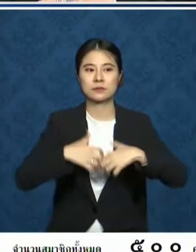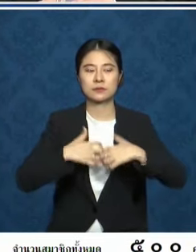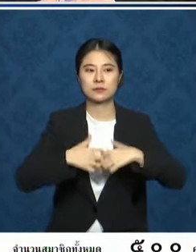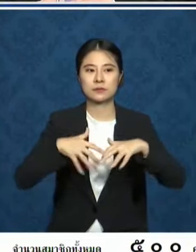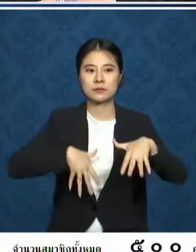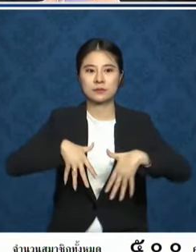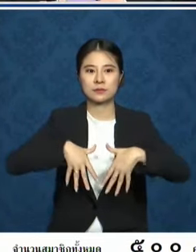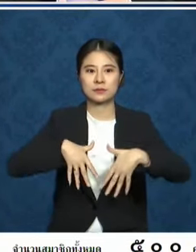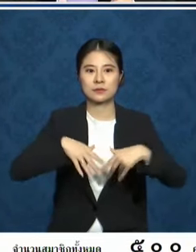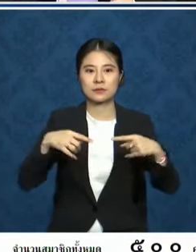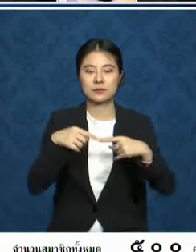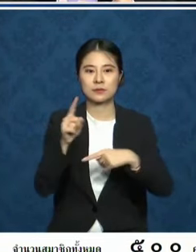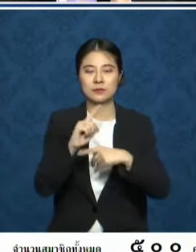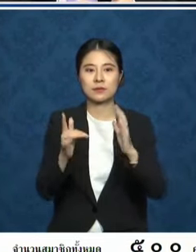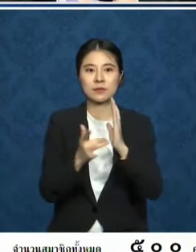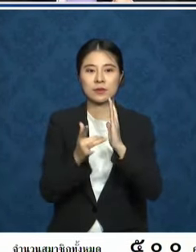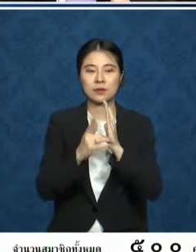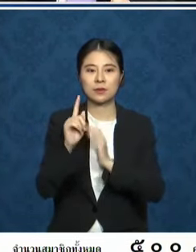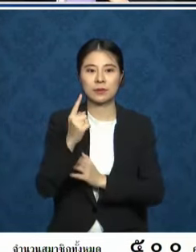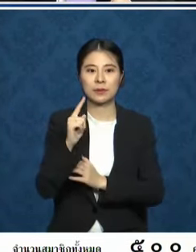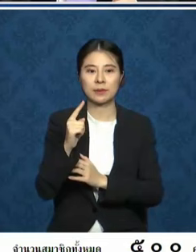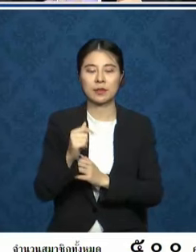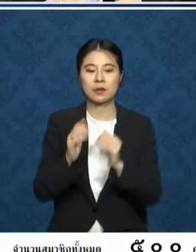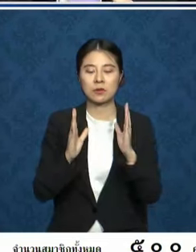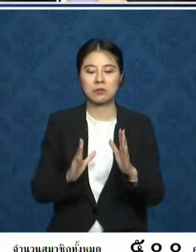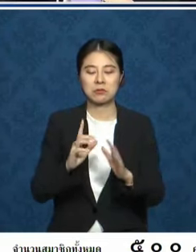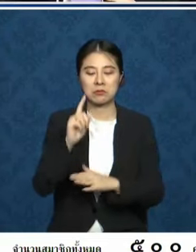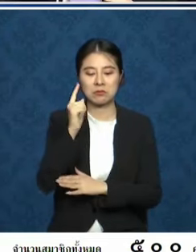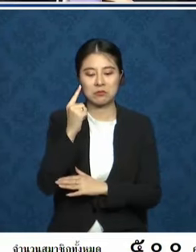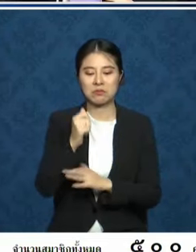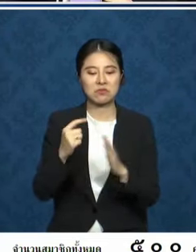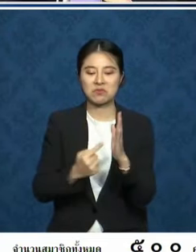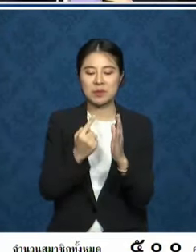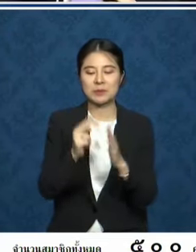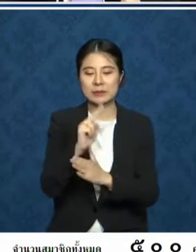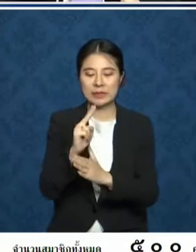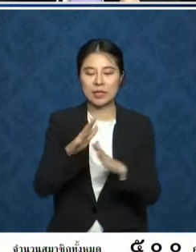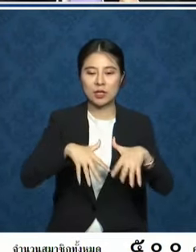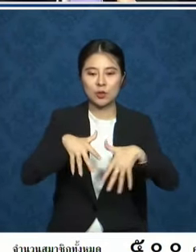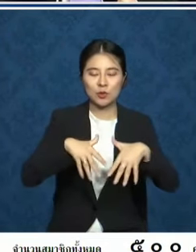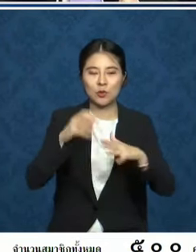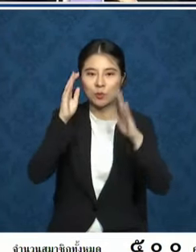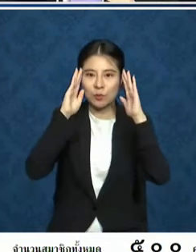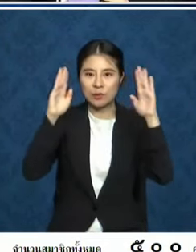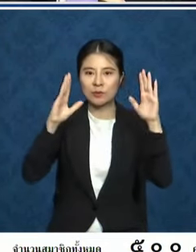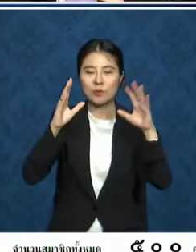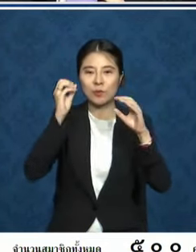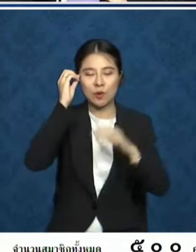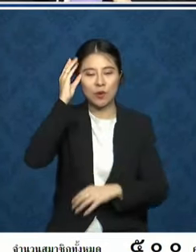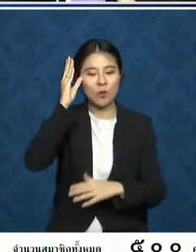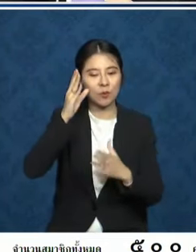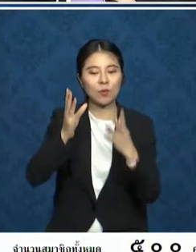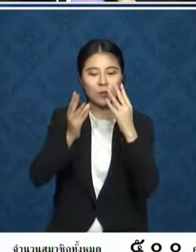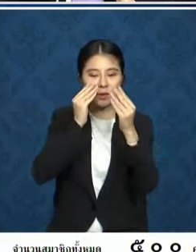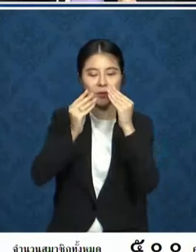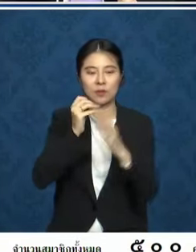ยที่เรามองว่าเทคโโยีให่ๆคนไทยต้องได้ใช้ ชุมชนตองได้ใช้แล้วกมีเทคโนโยีหลายอย่างที่ไมใชเท